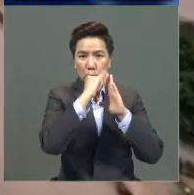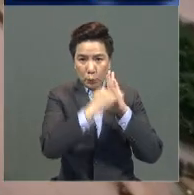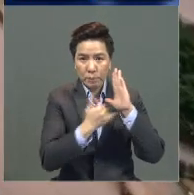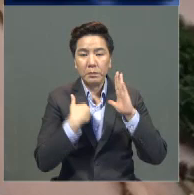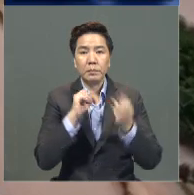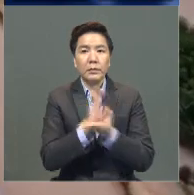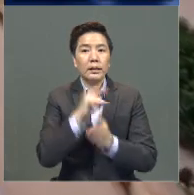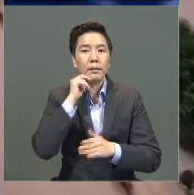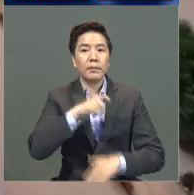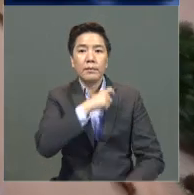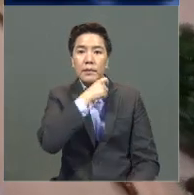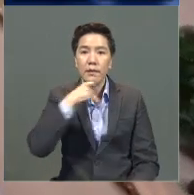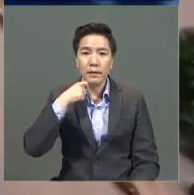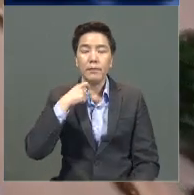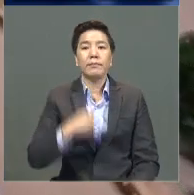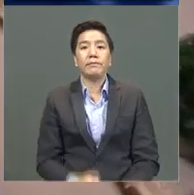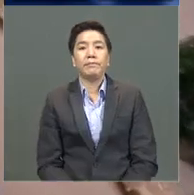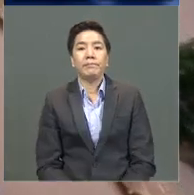ต่างจังหวัดครับadd a